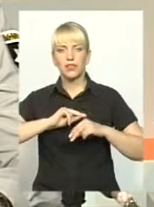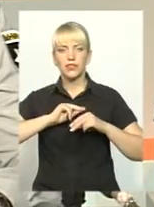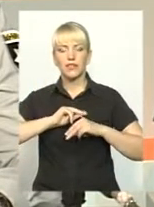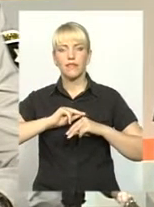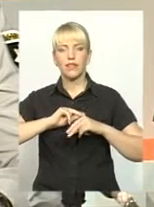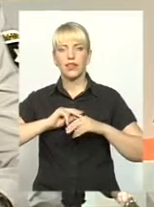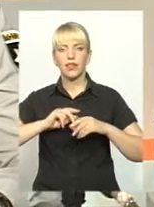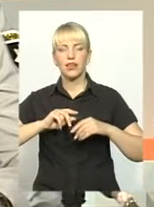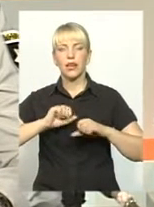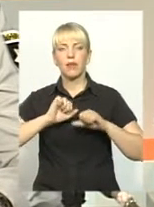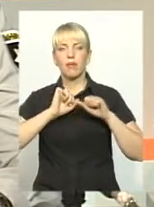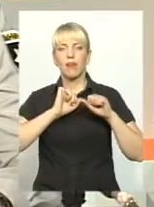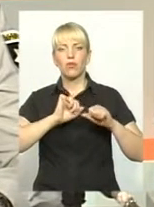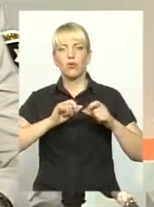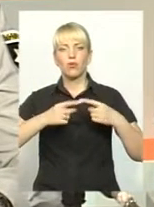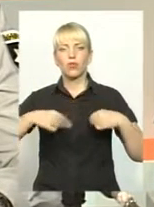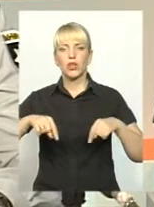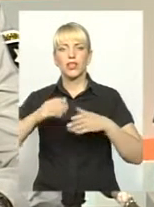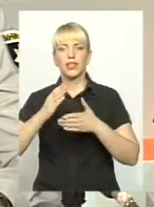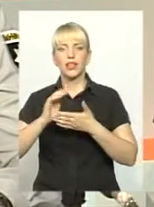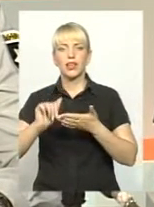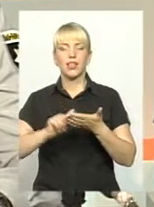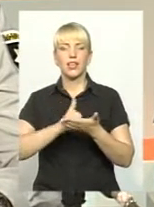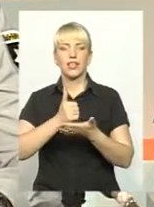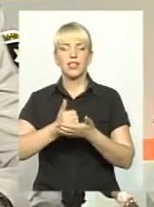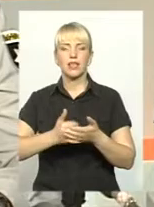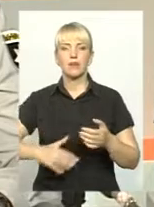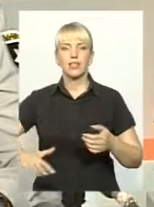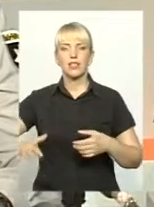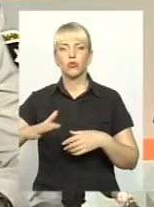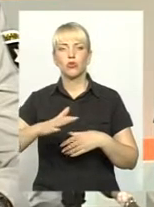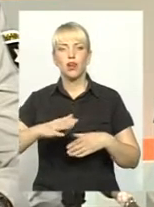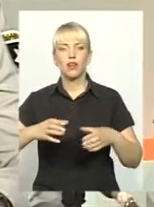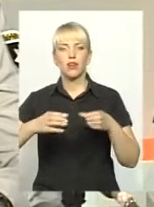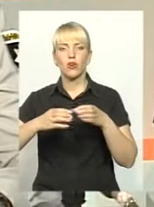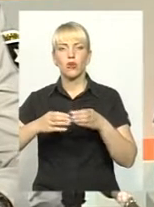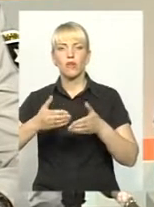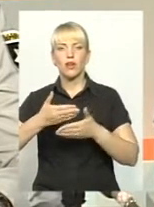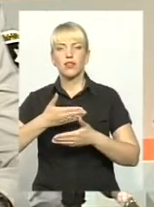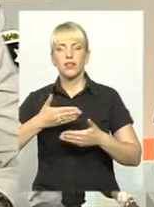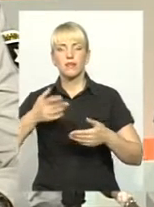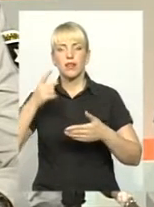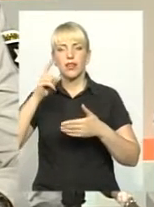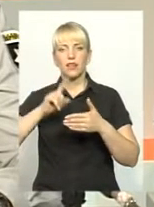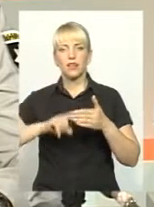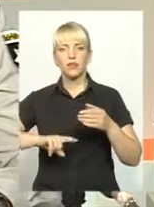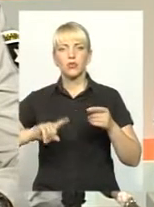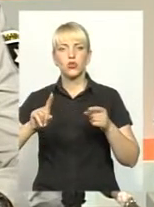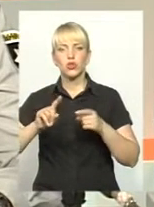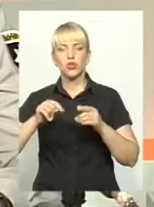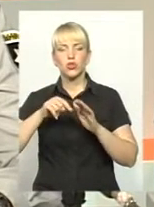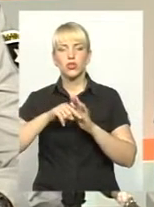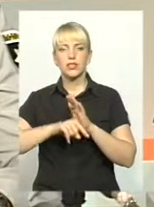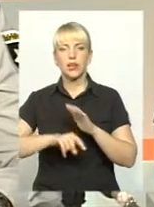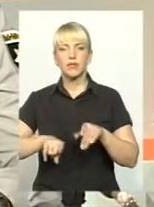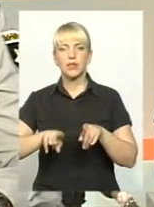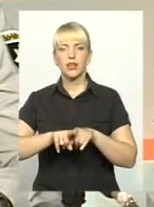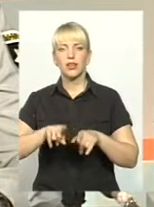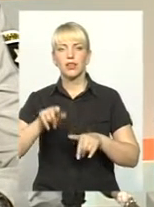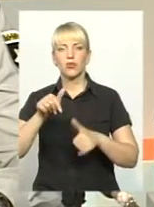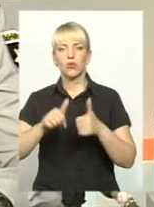є лідерами територіальних громад, є визнані територіальними громадами. Тому ми надіємося, що саме отакий конкурсний